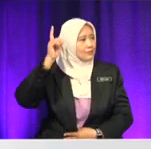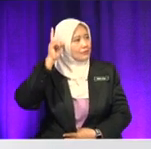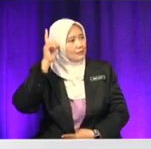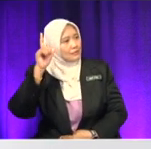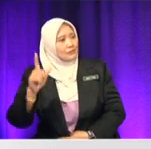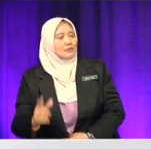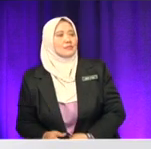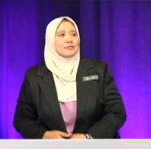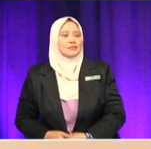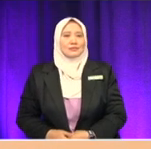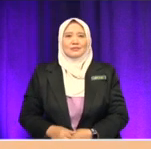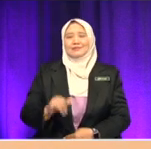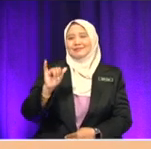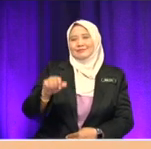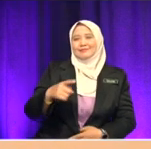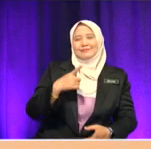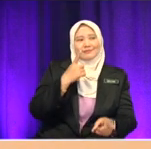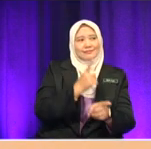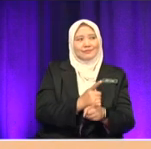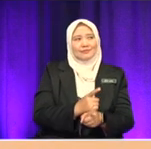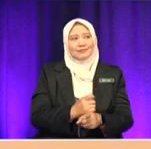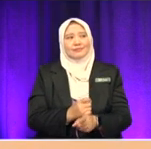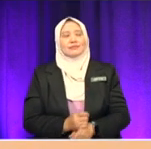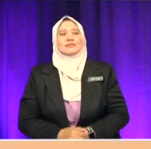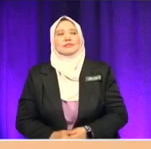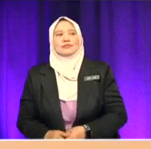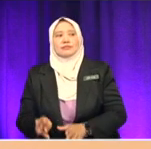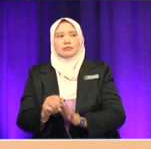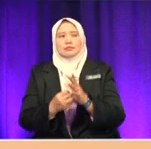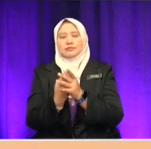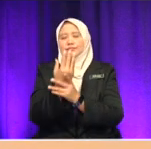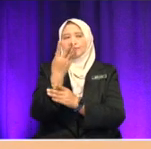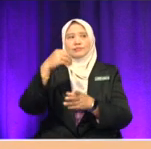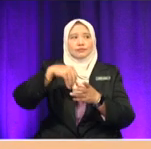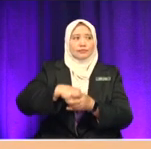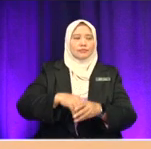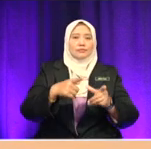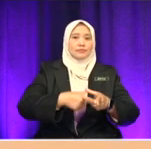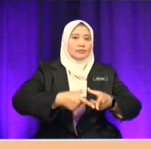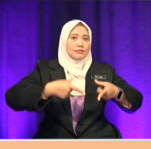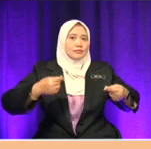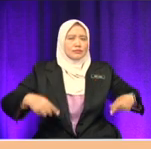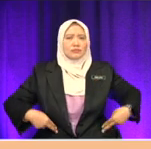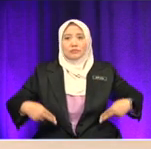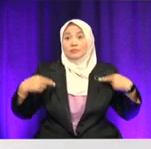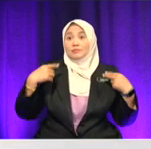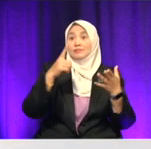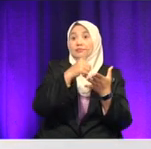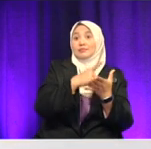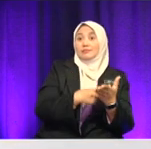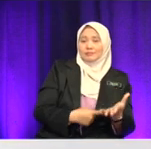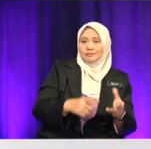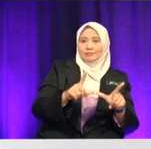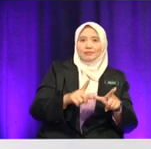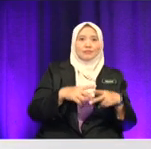tak. D, membiak dalam sel hidup. Kenapa jawab D? Apakah kelas ini? Ya. Yeah. Siapa nak cuba jawab?